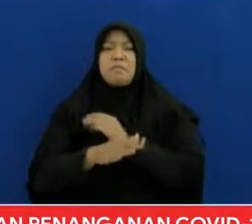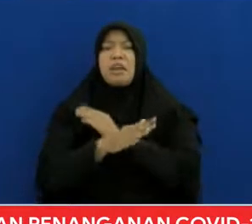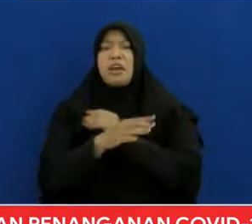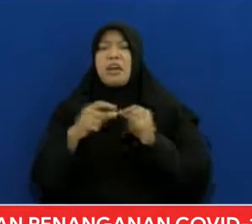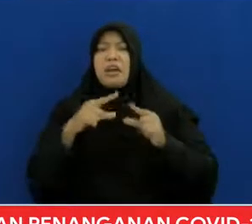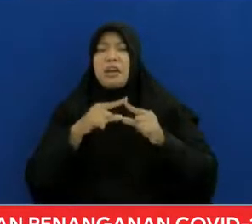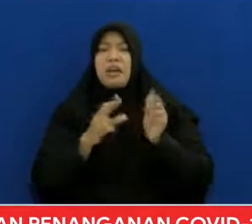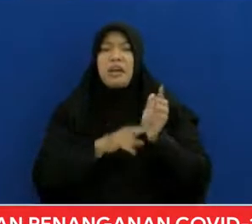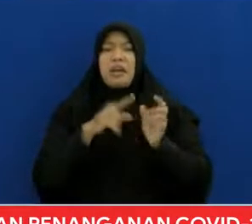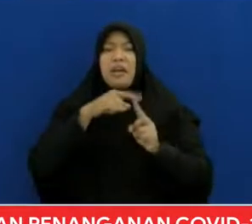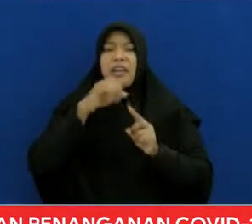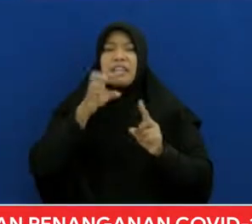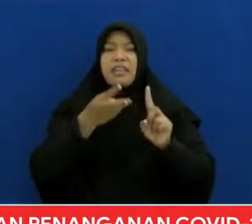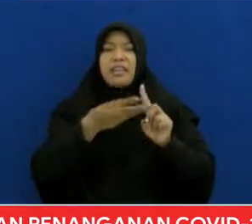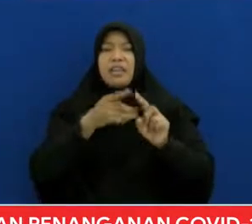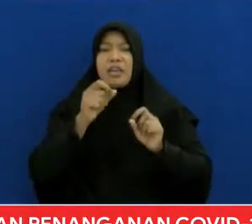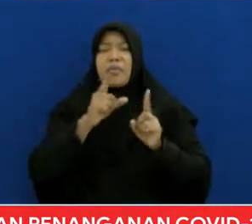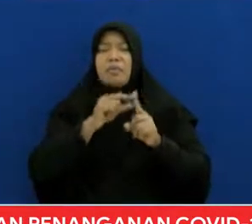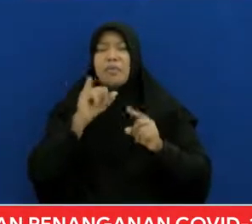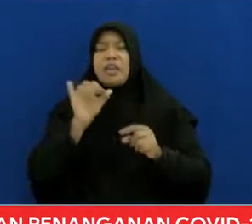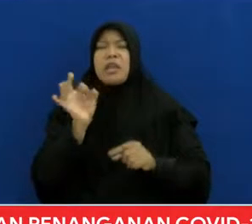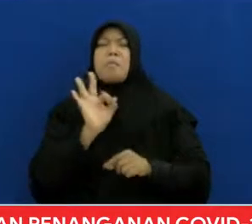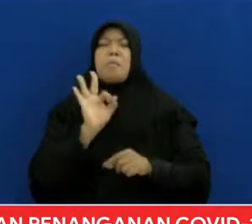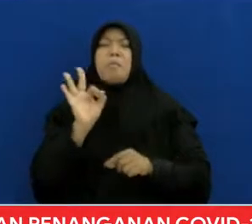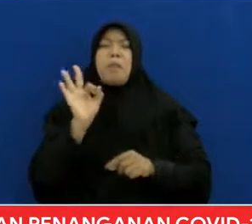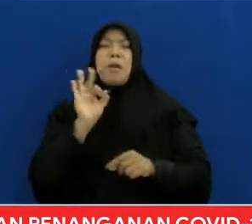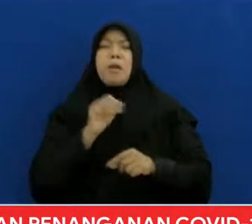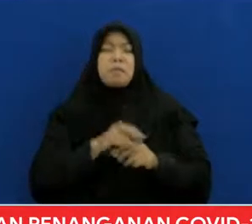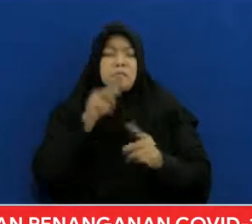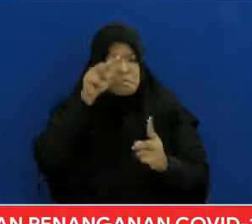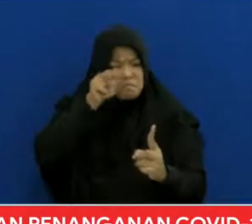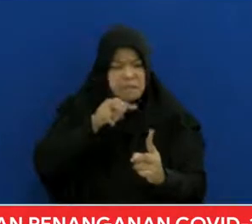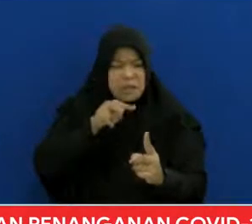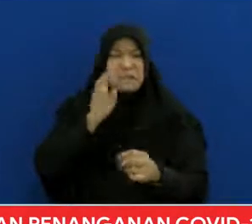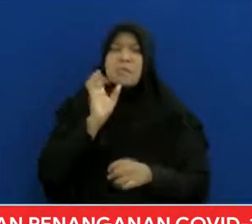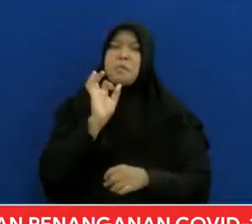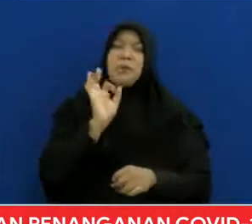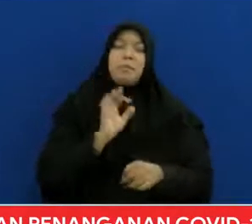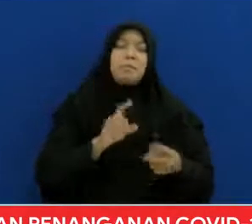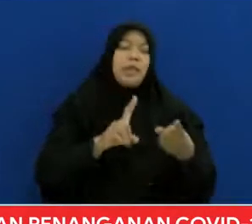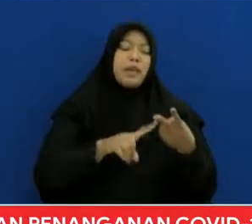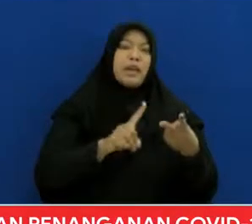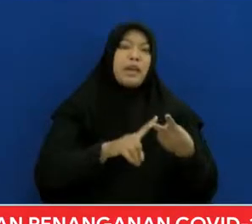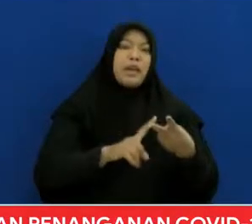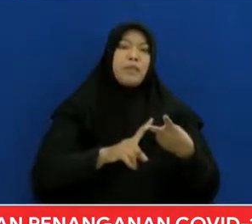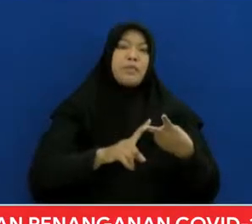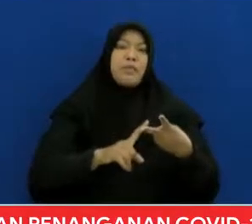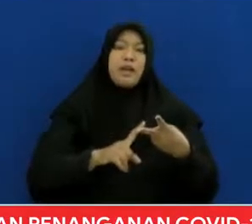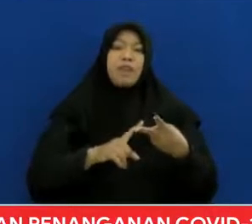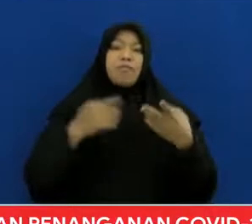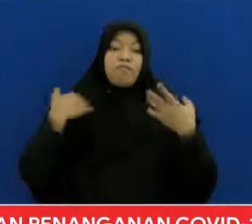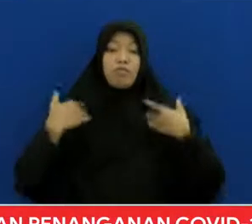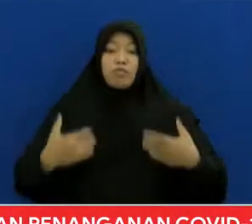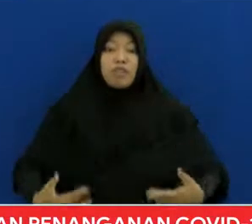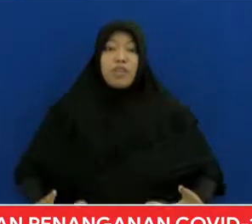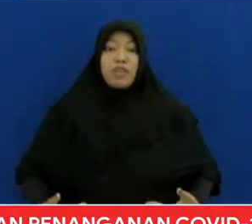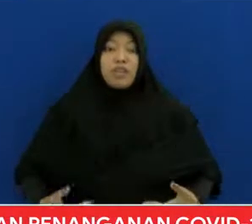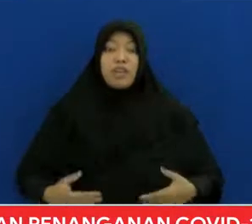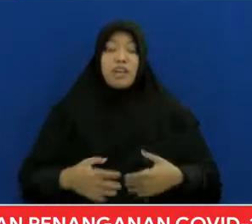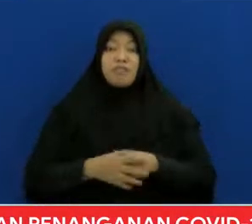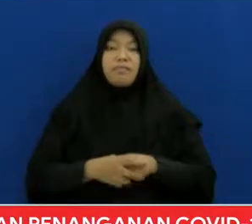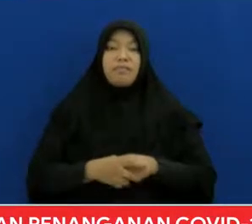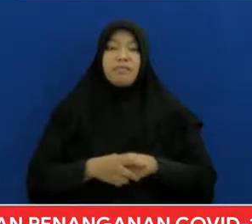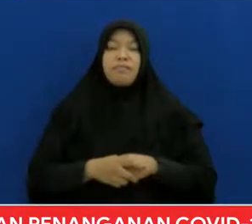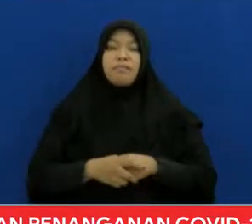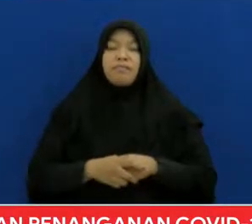belum terdeteksi di dalam darah. Yang kedua, imunitas kita yang memang buruk atau kita